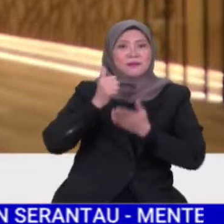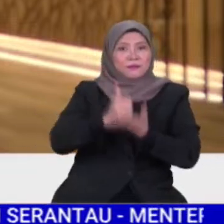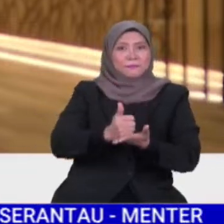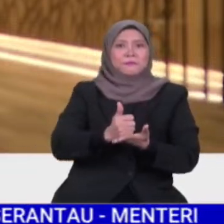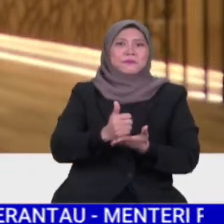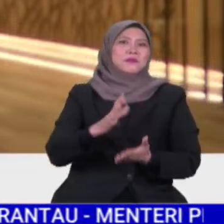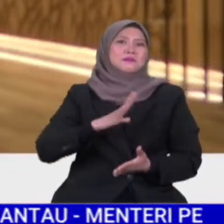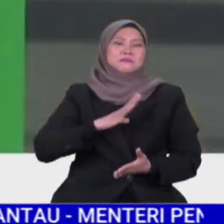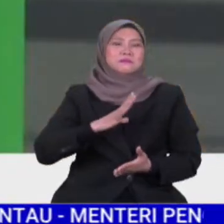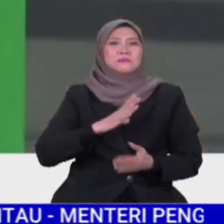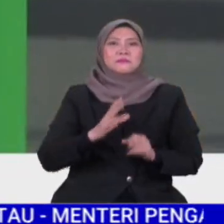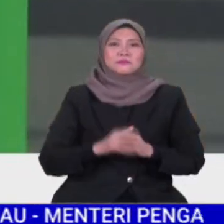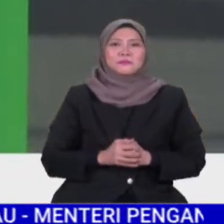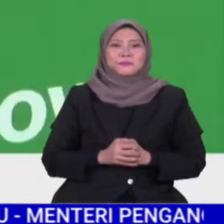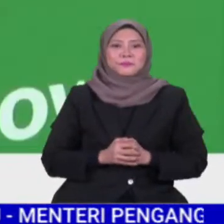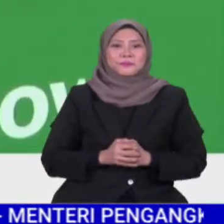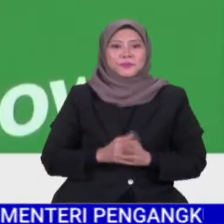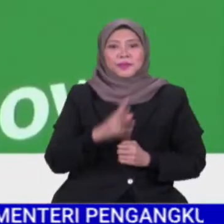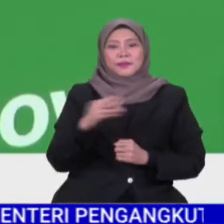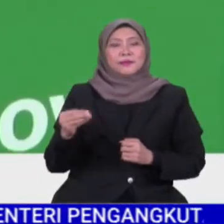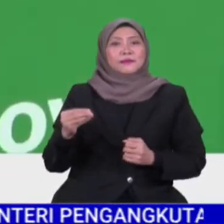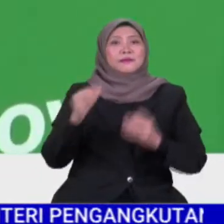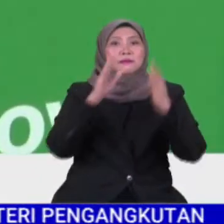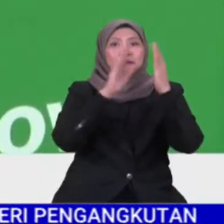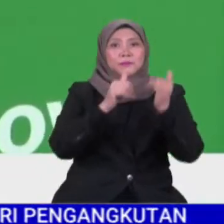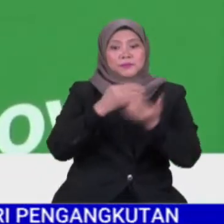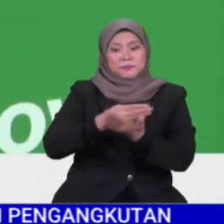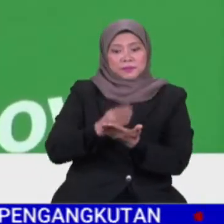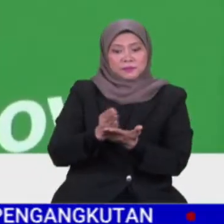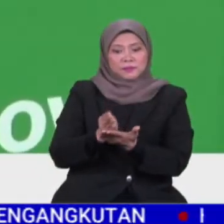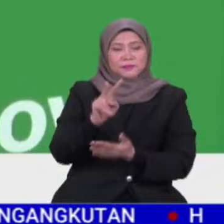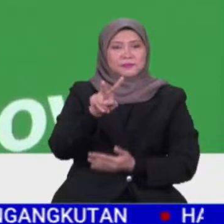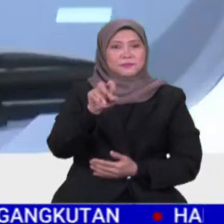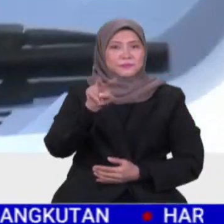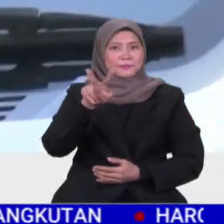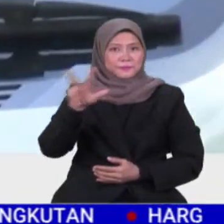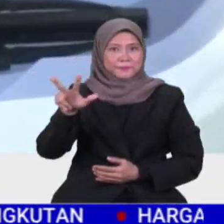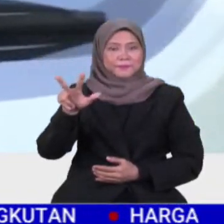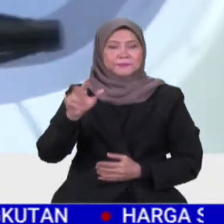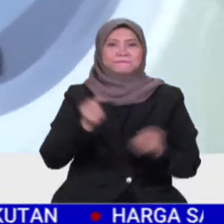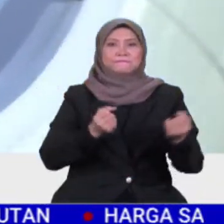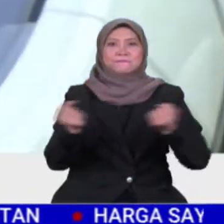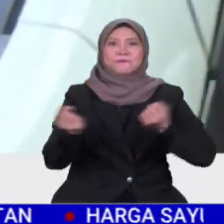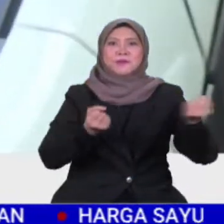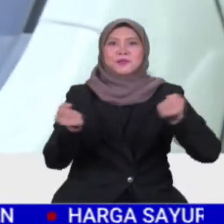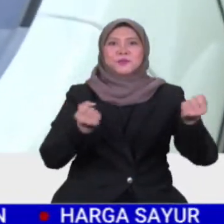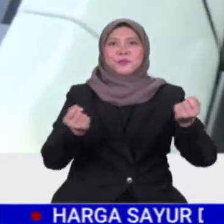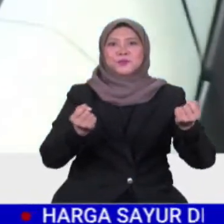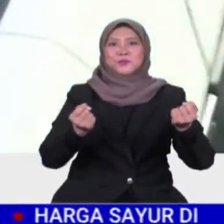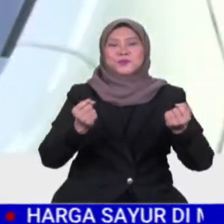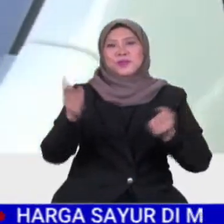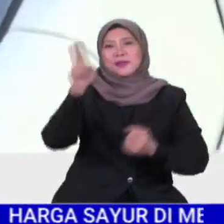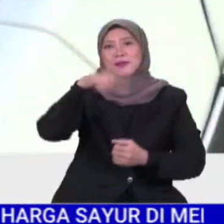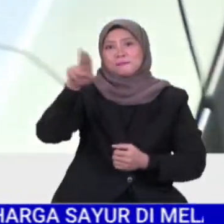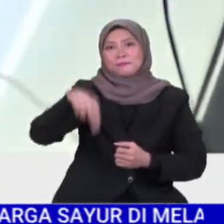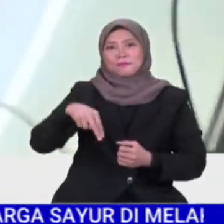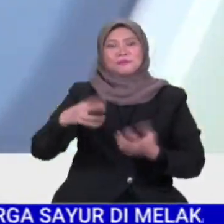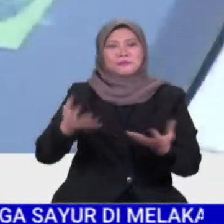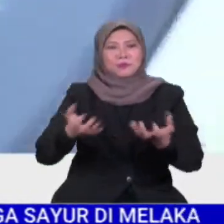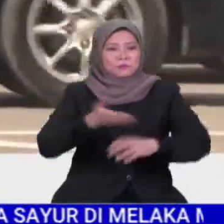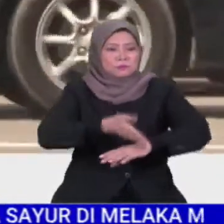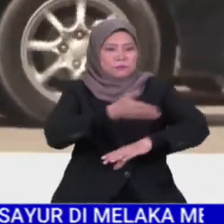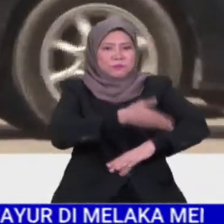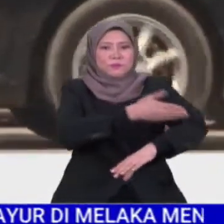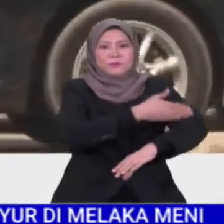lagi. Tidak ketinggalan menyuarakan harapan bagi bajet 2023 ialah pemandu e-hailing yang inginkan